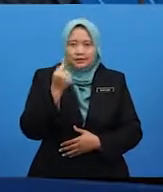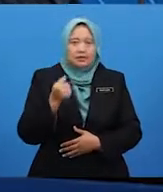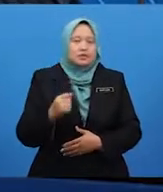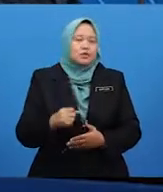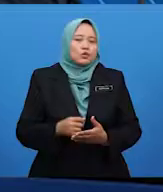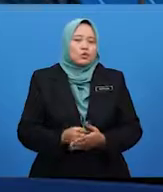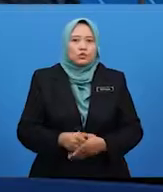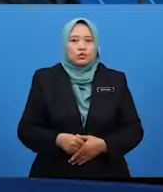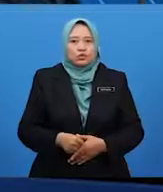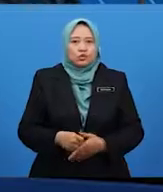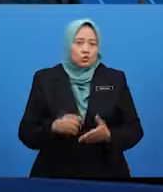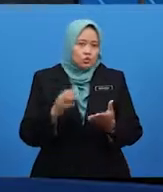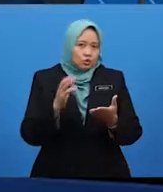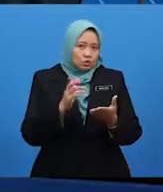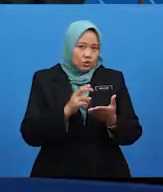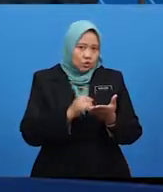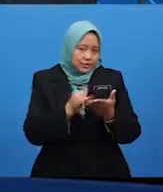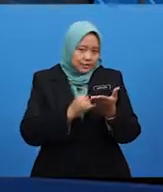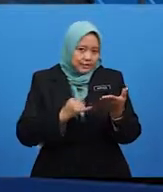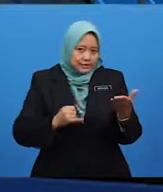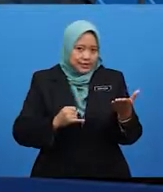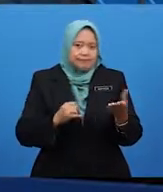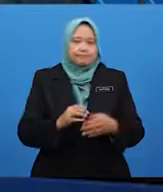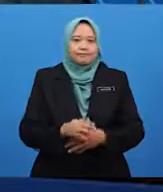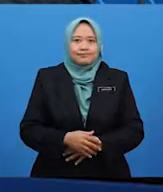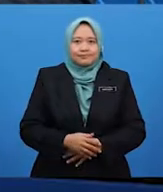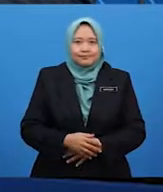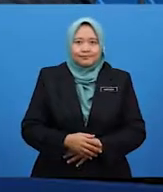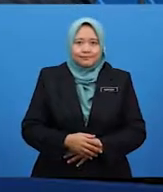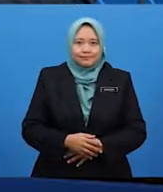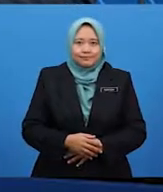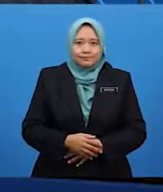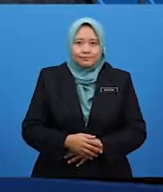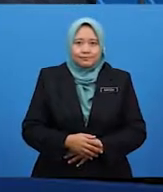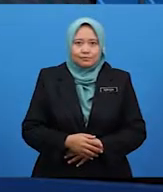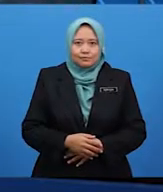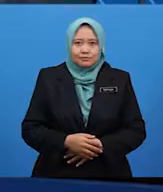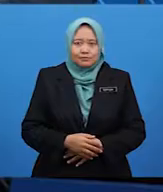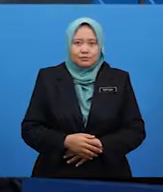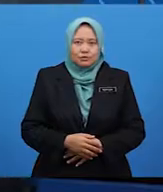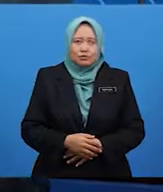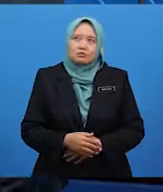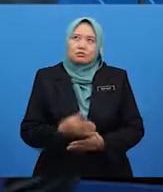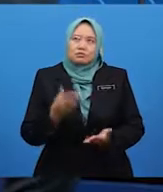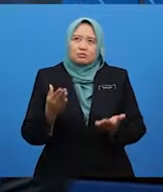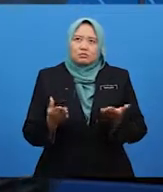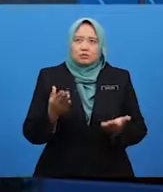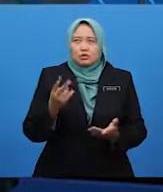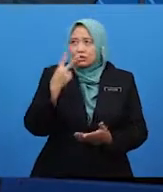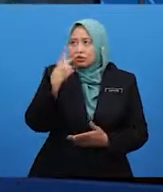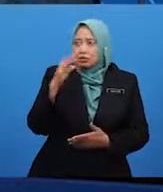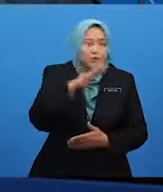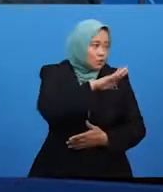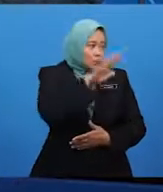Don? Ya, tepat. Okey, jadi kalau saya lihat dekat sini, studio kita macam kelihatan agak agak polos ya. Jadi mungkin kita boleh letaklah